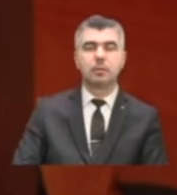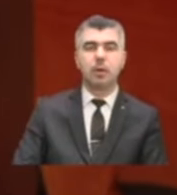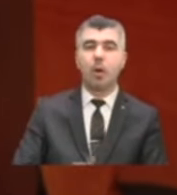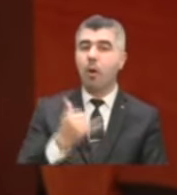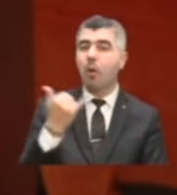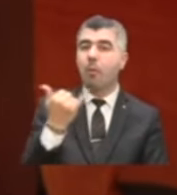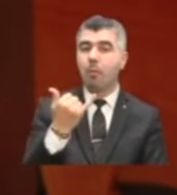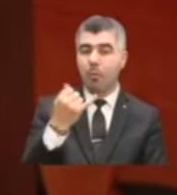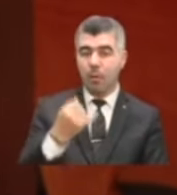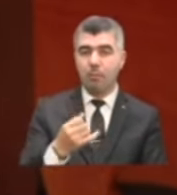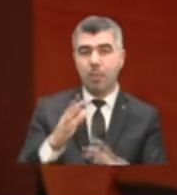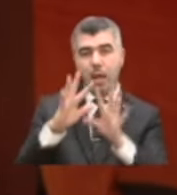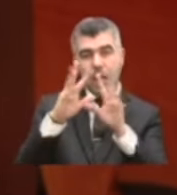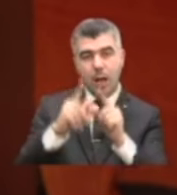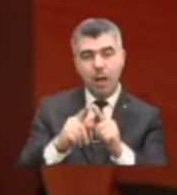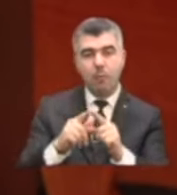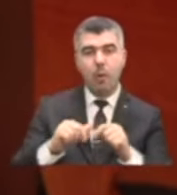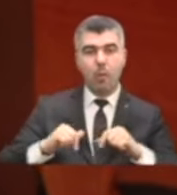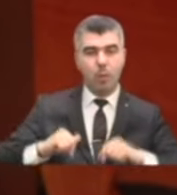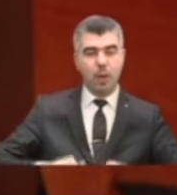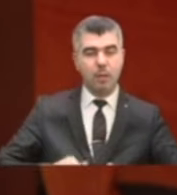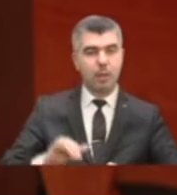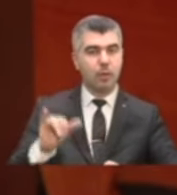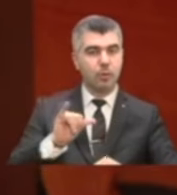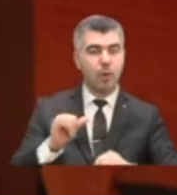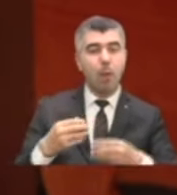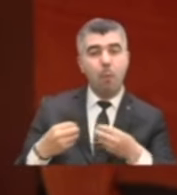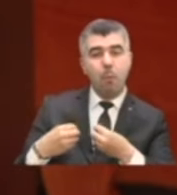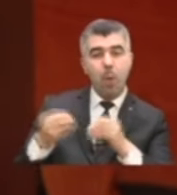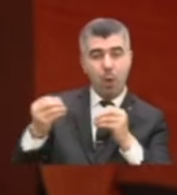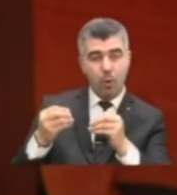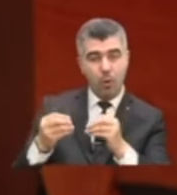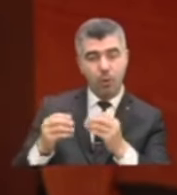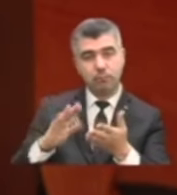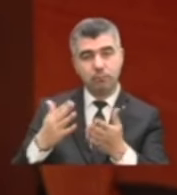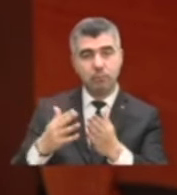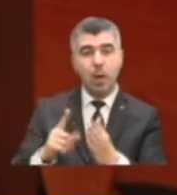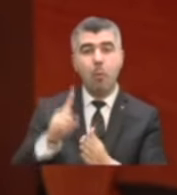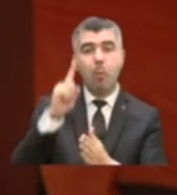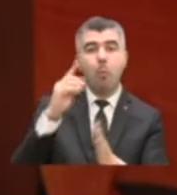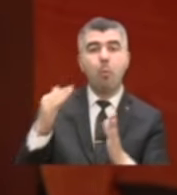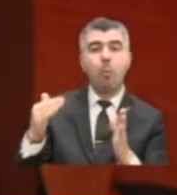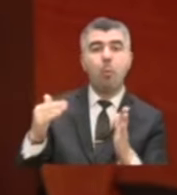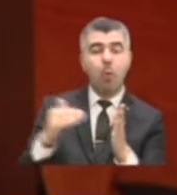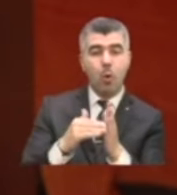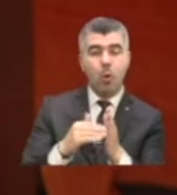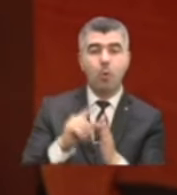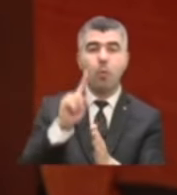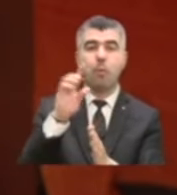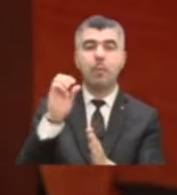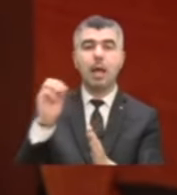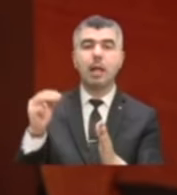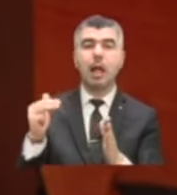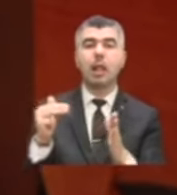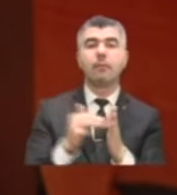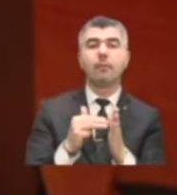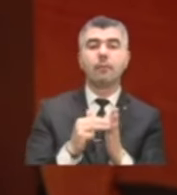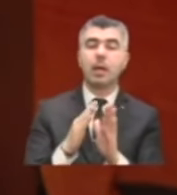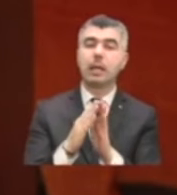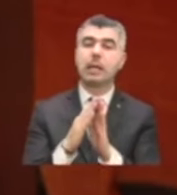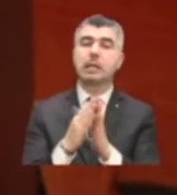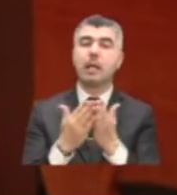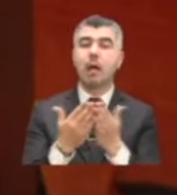ارقام بالنسبه لنا في الوزاره هو ان تم البيع تقريبا ازيد من 1,100,000 نسخه من الكتب